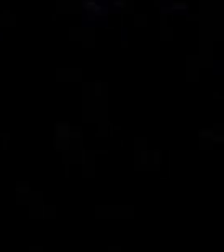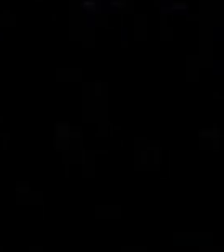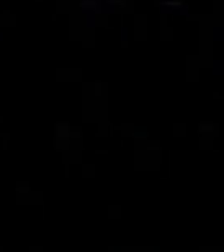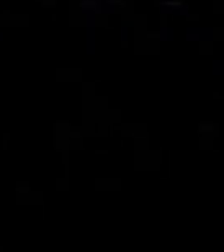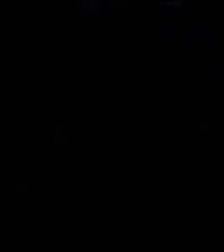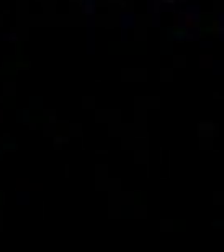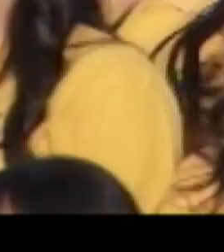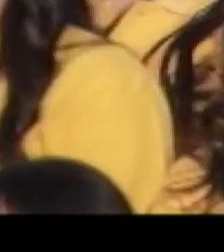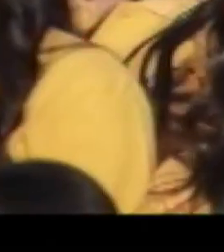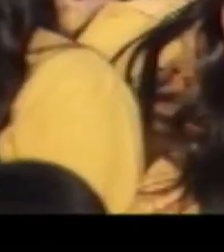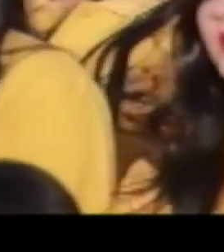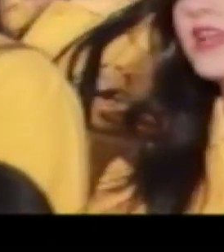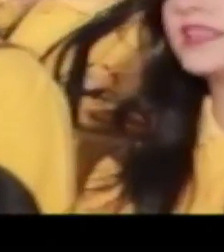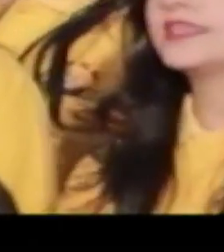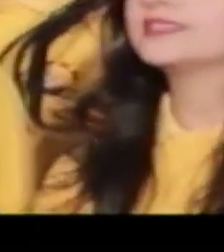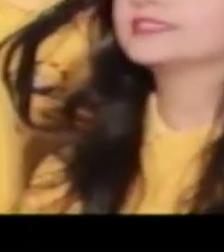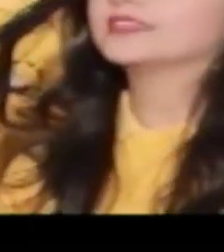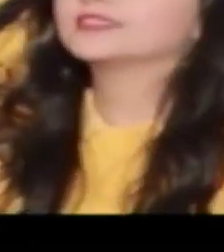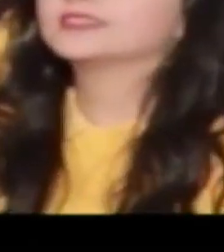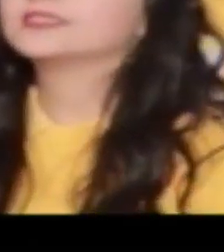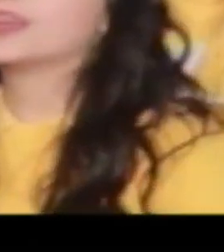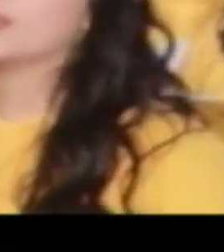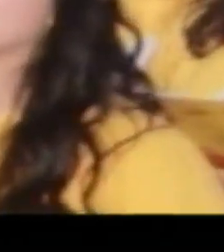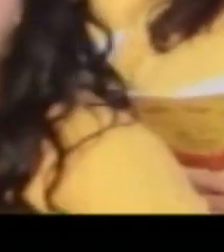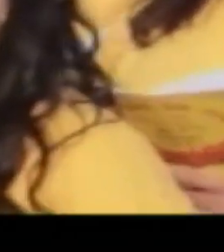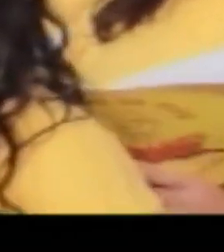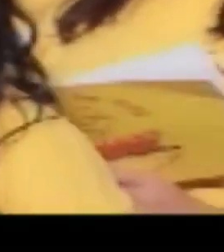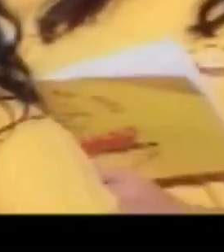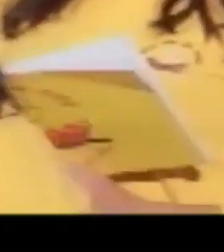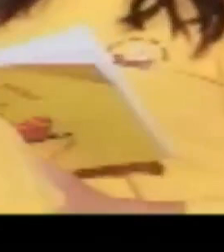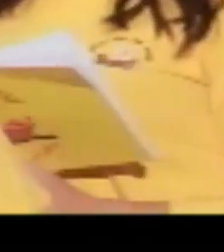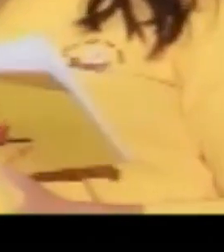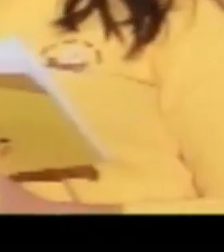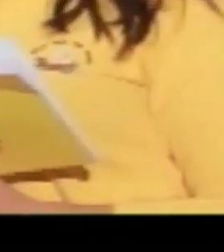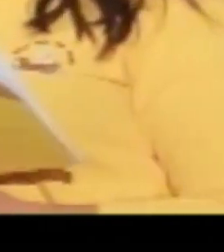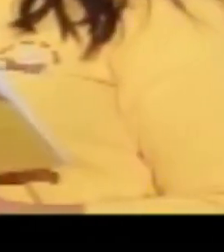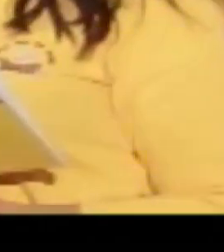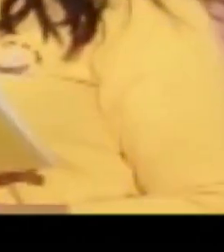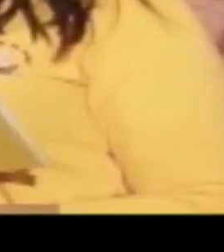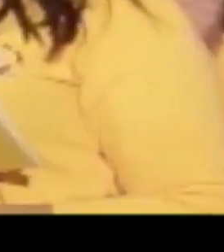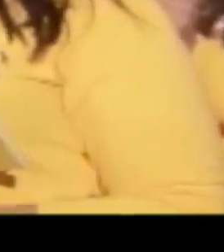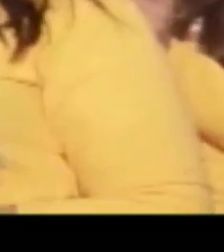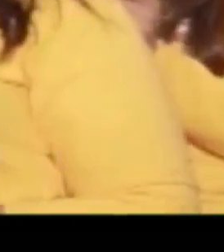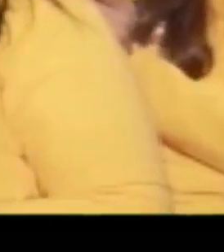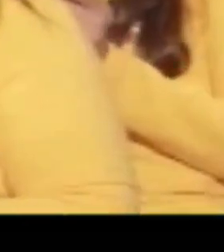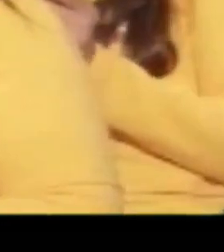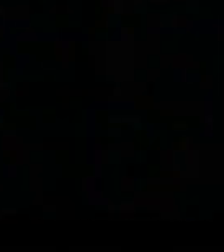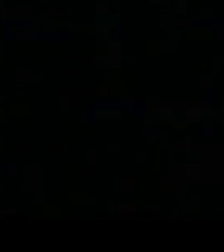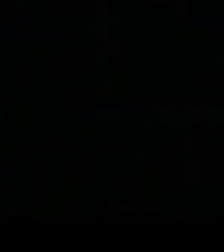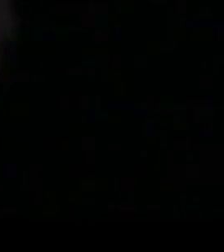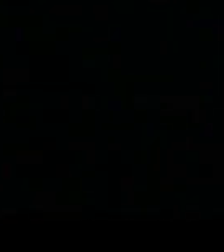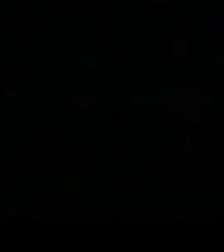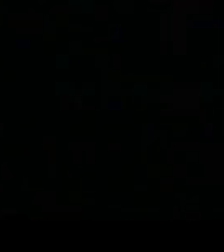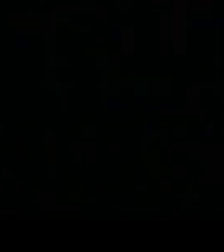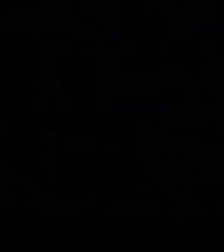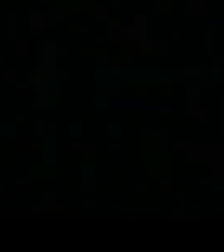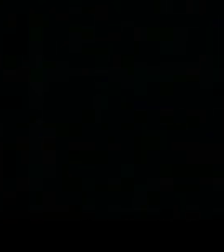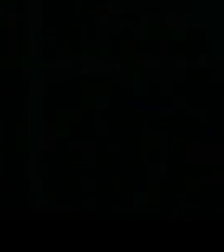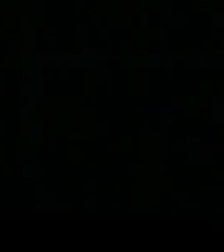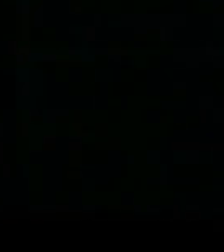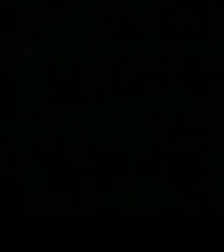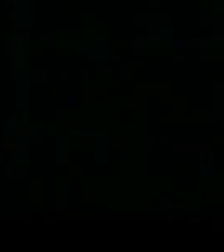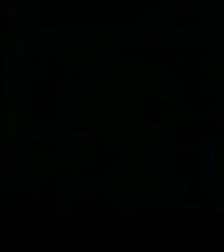القديسين واسماء كتير تتقال منهم اللي نقلوا جبال منهم